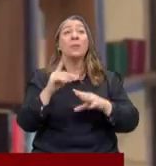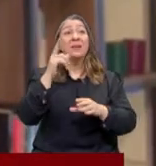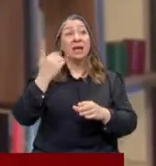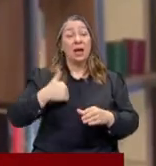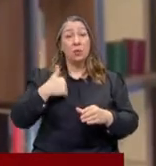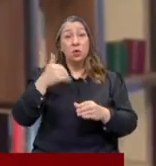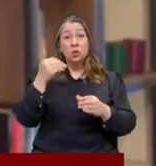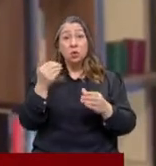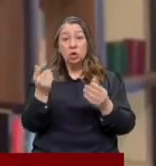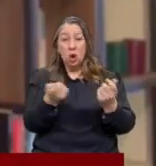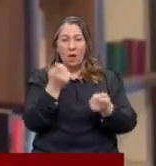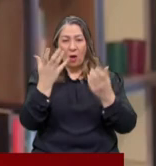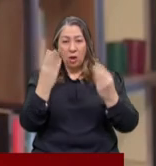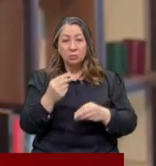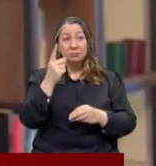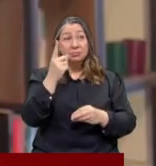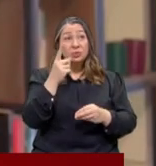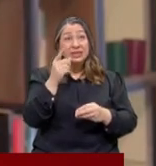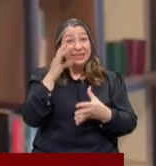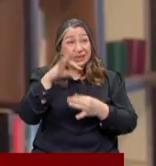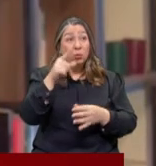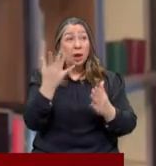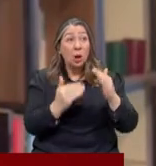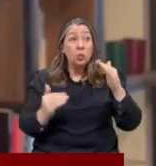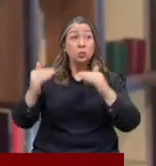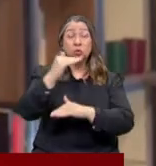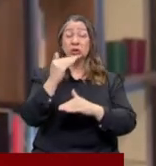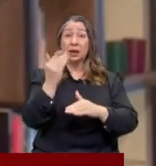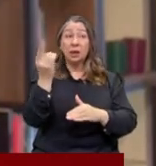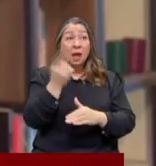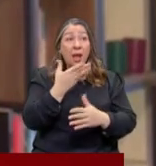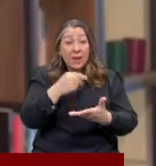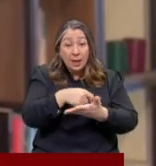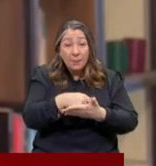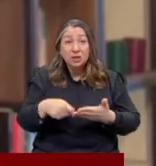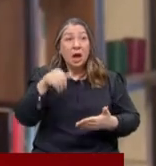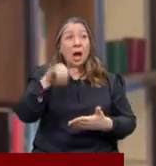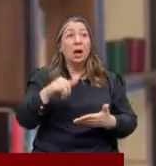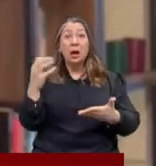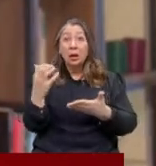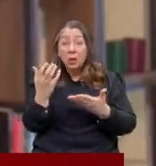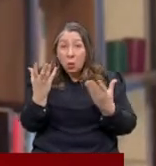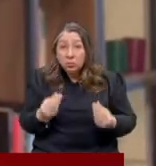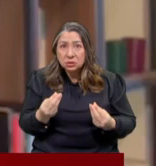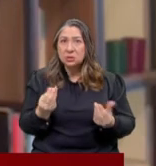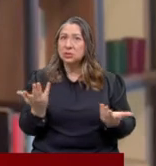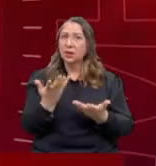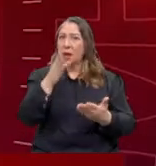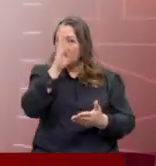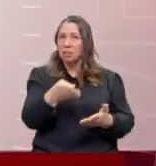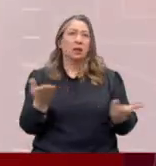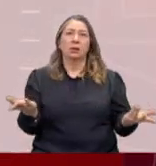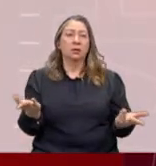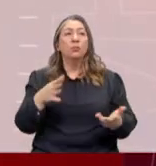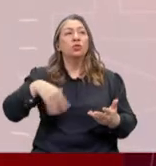kamu görevini yürüttü diye bir insanın bu kadar yüksek oranlarda emekli maaşına hak kazanması ne kadar hakkaniyetli.